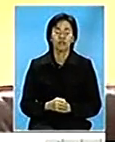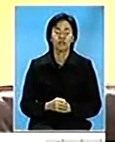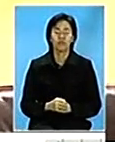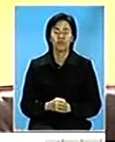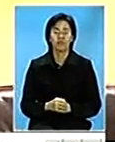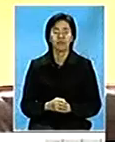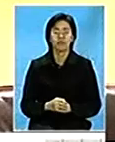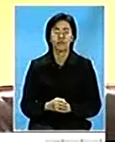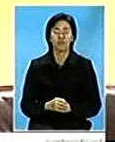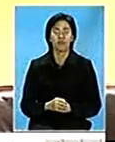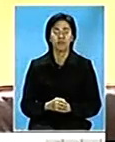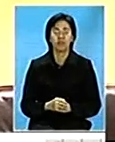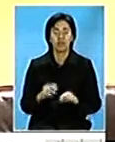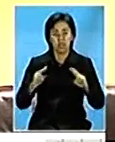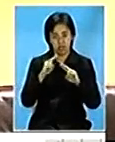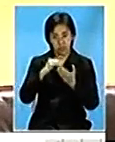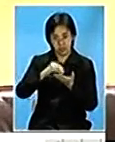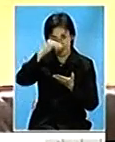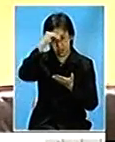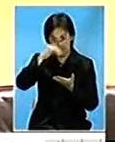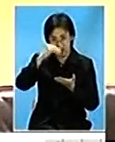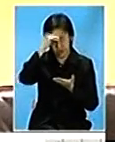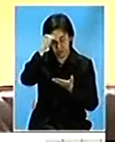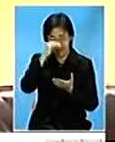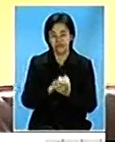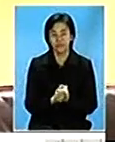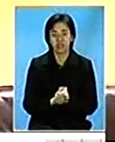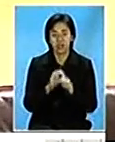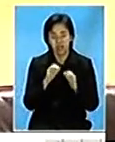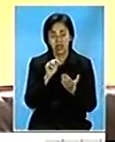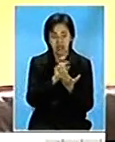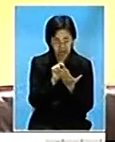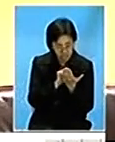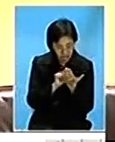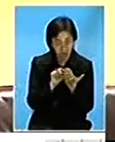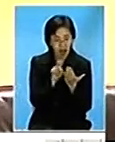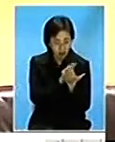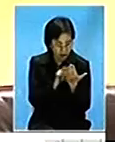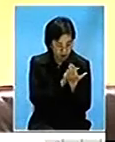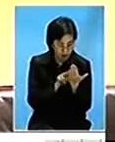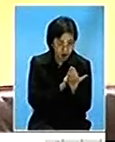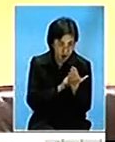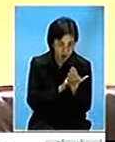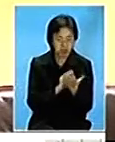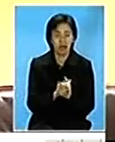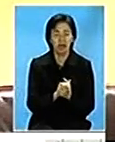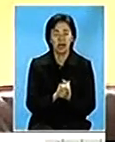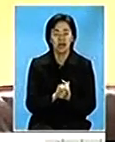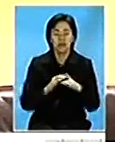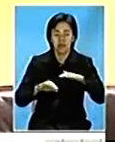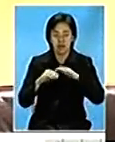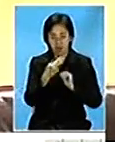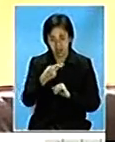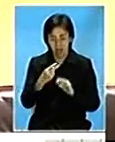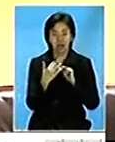ครับแล้วก็กระทรวงศึกษาเนี่ยเรื่องการอ่านออกเขียนได้การอ่านคล่องเขียนคล่องและการใช้ภาษาเพื่อการสื่อส